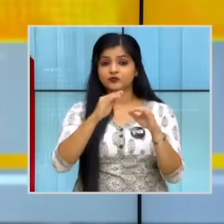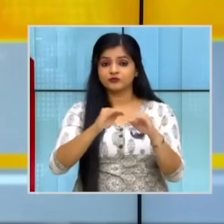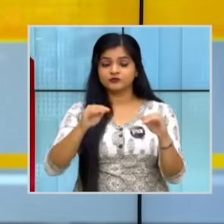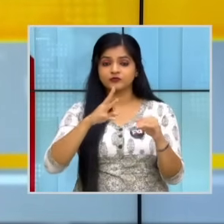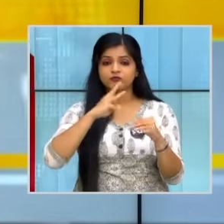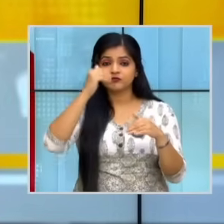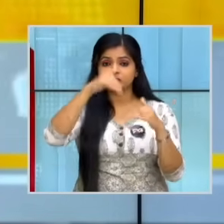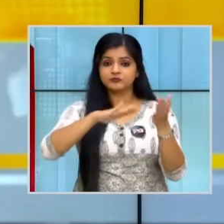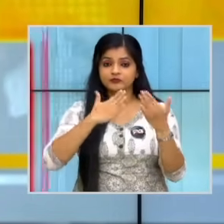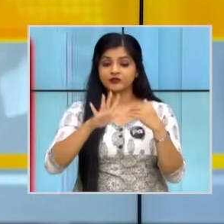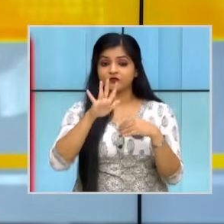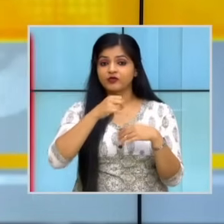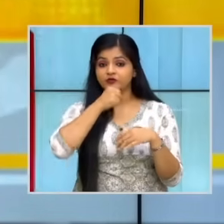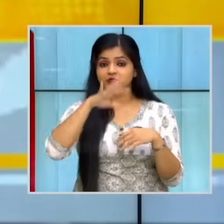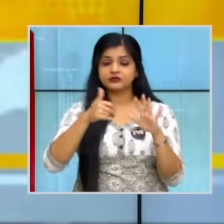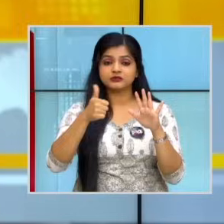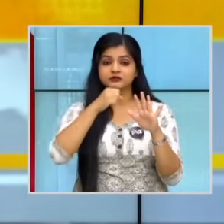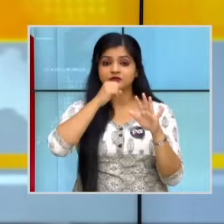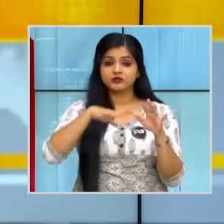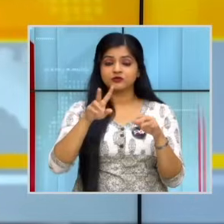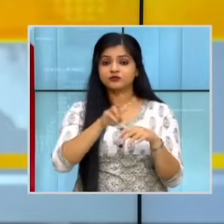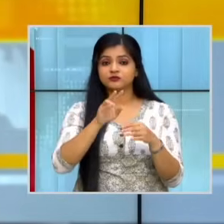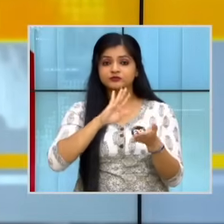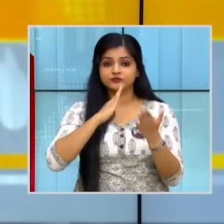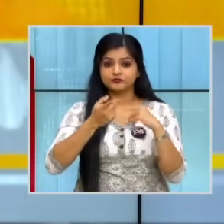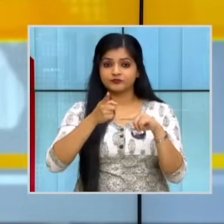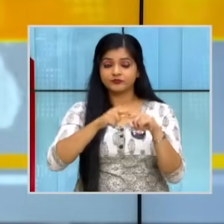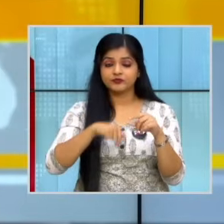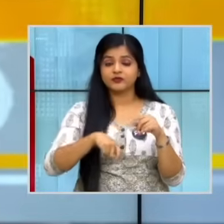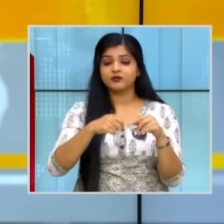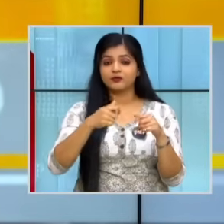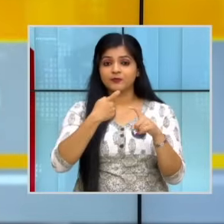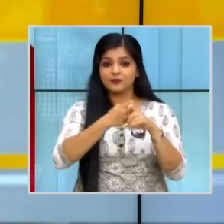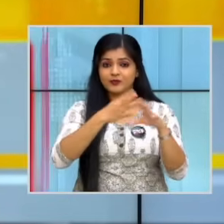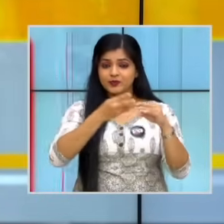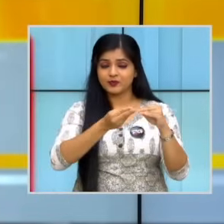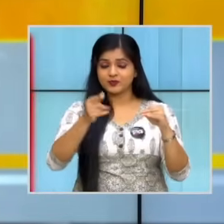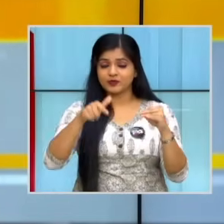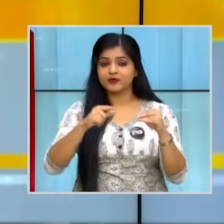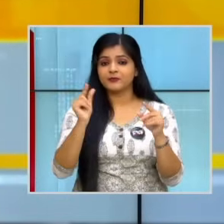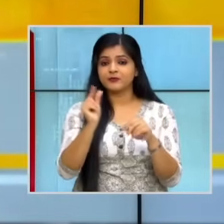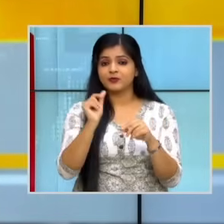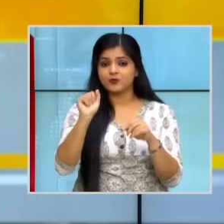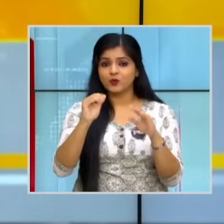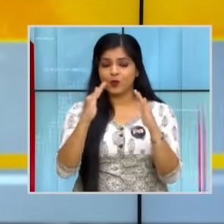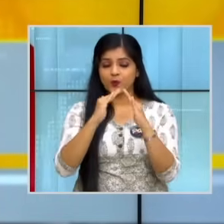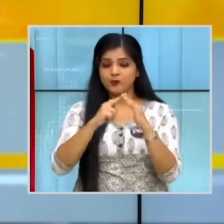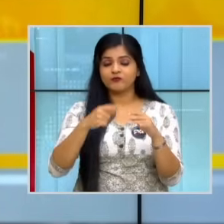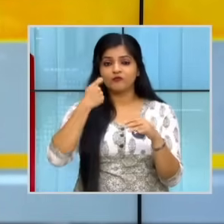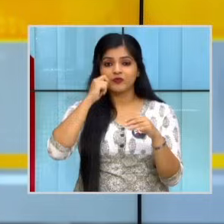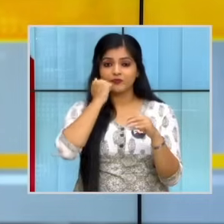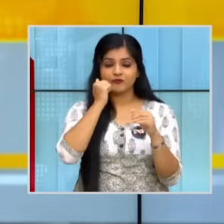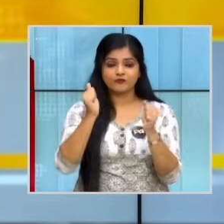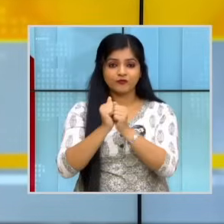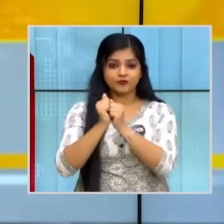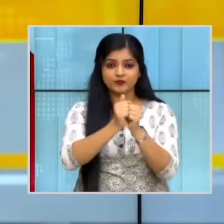മരിച്ചു. 5ഉം 6ഉം വയസ്സുള്ള കുട്ടികളാണ് മരിച്ചത്. പാറമടയ്ക്ക് സമീപത്ത് ബന്ധുവീട്ടിൽ വിവാഹ ചടങ്ങിൽ പങ്കെടുക്കാൻ രക്ഷിതാക്കൾക്കൊപ്പം എത്തിയതാണ് കുട്ടികൾ.